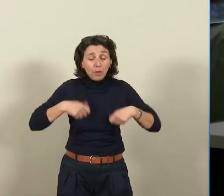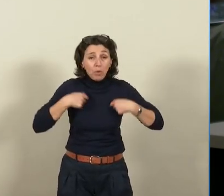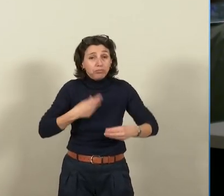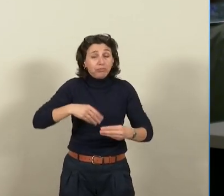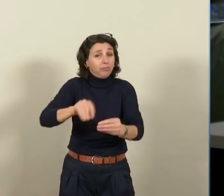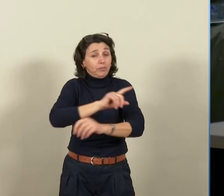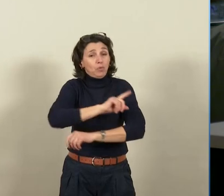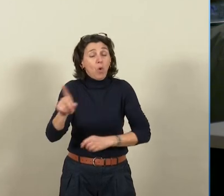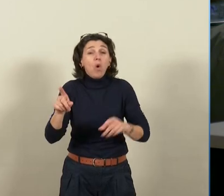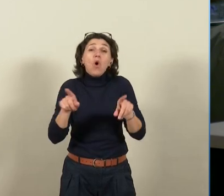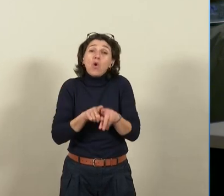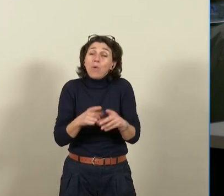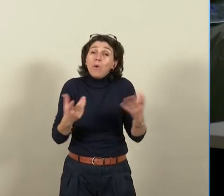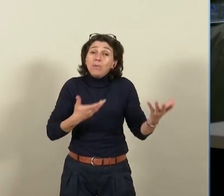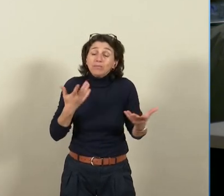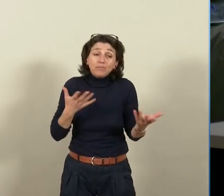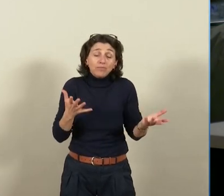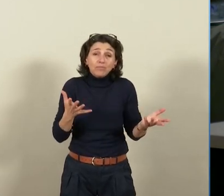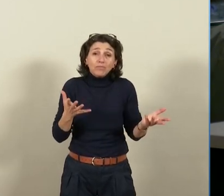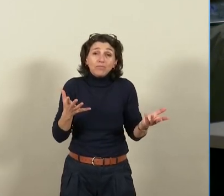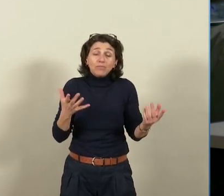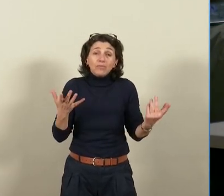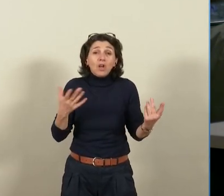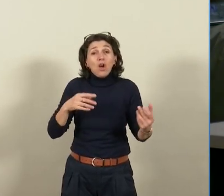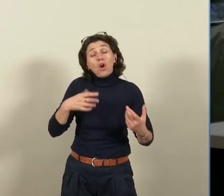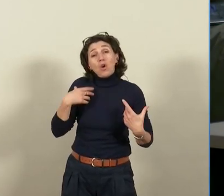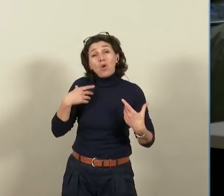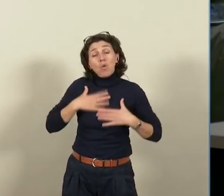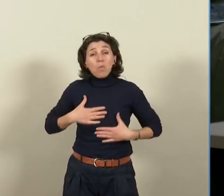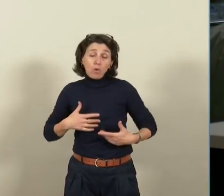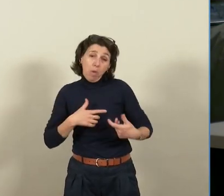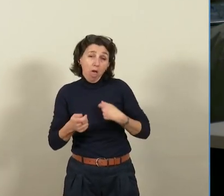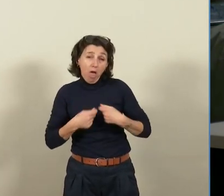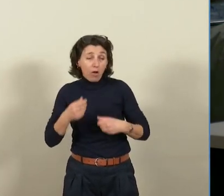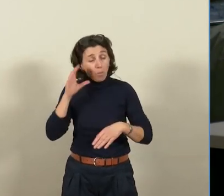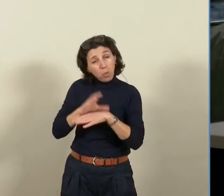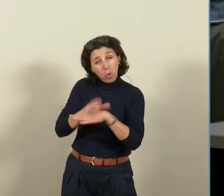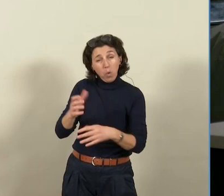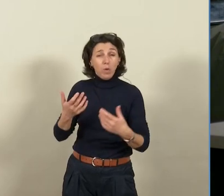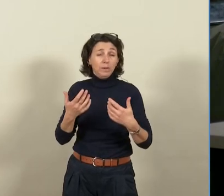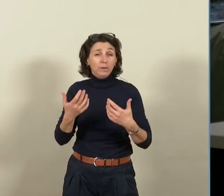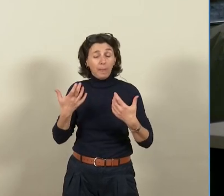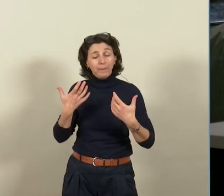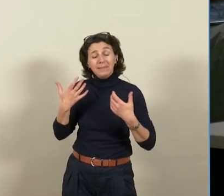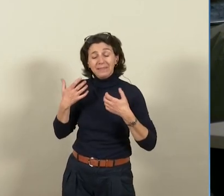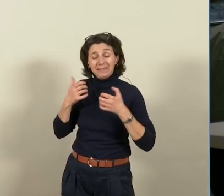permettrait d'étendre davantage le domaine de la lutte contre ces comportements néfastes je vous